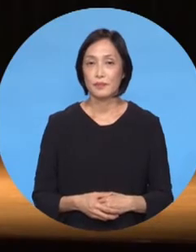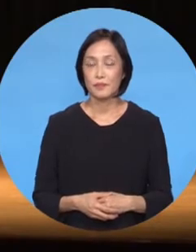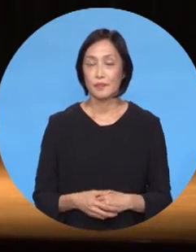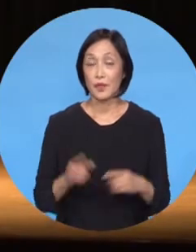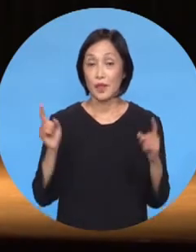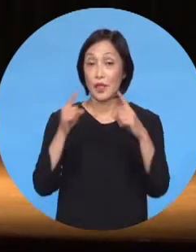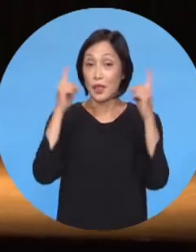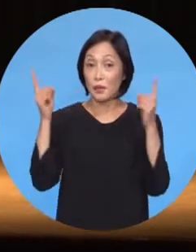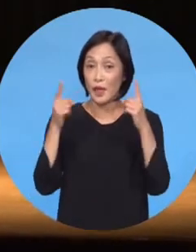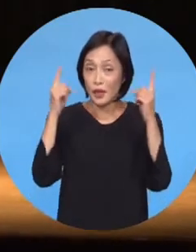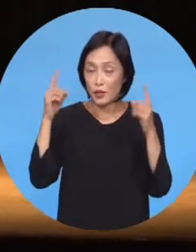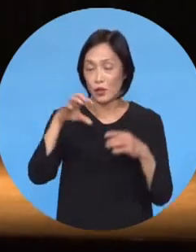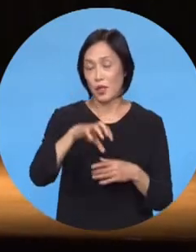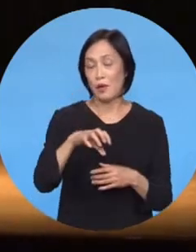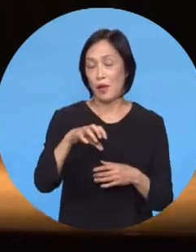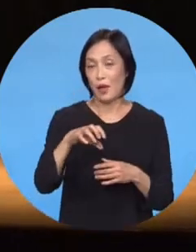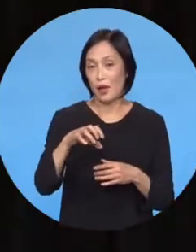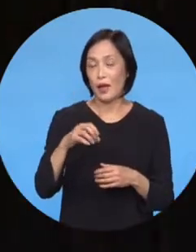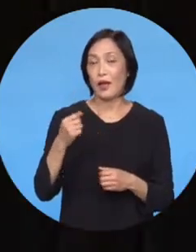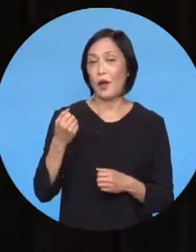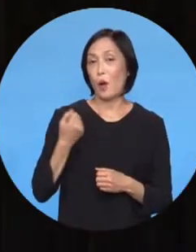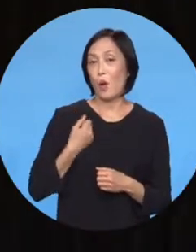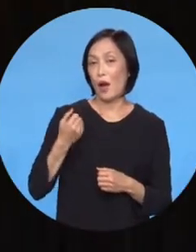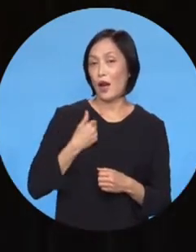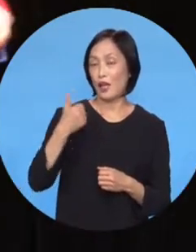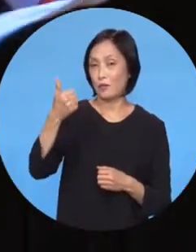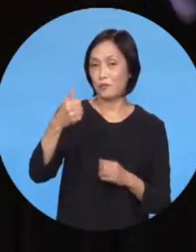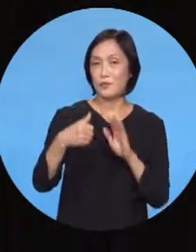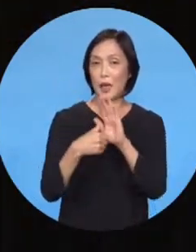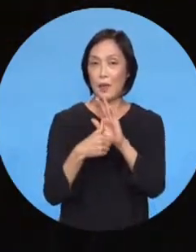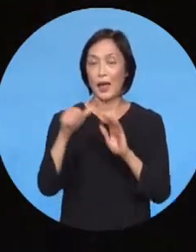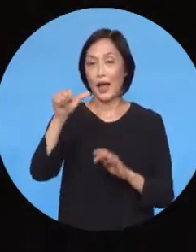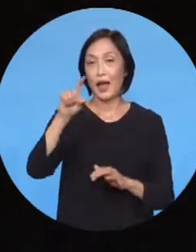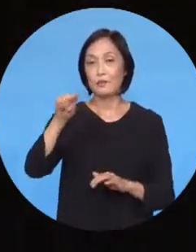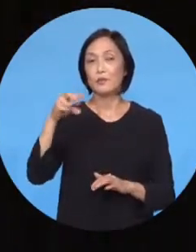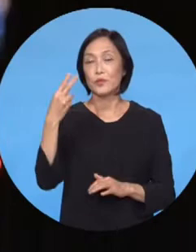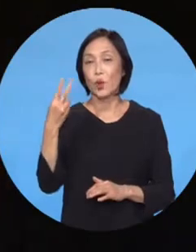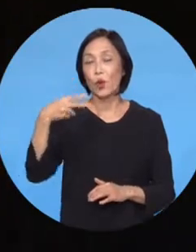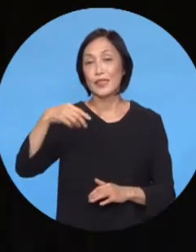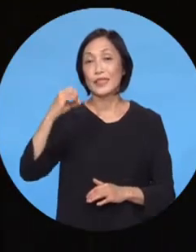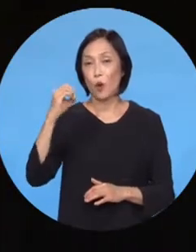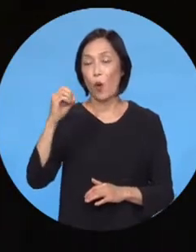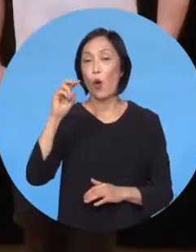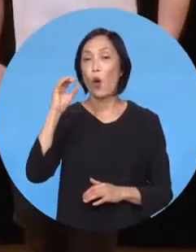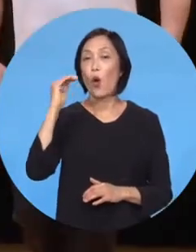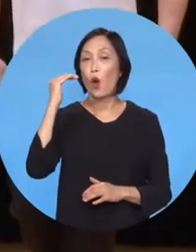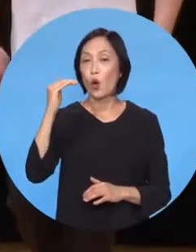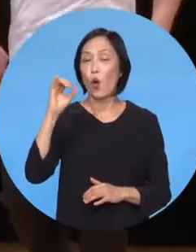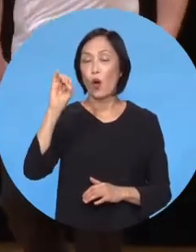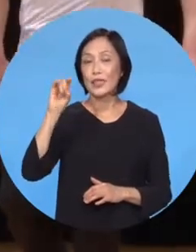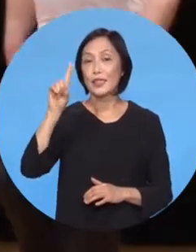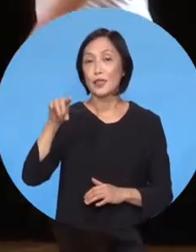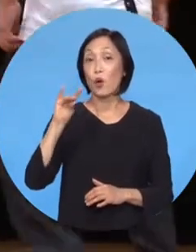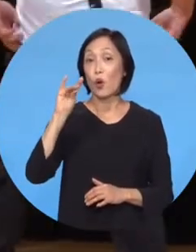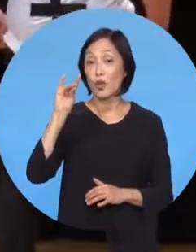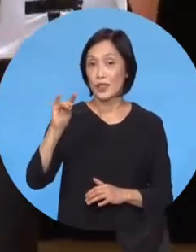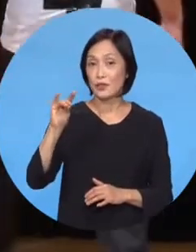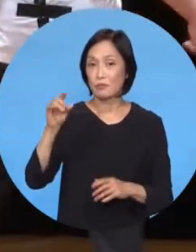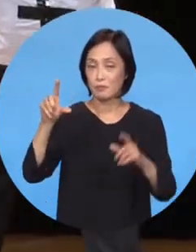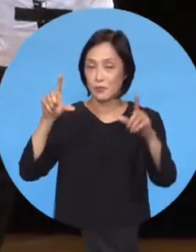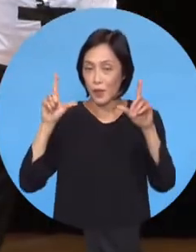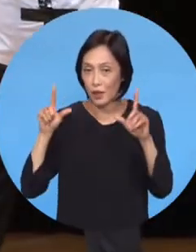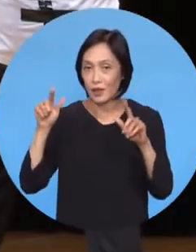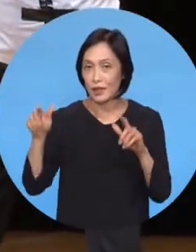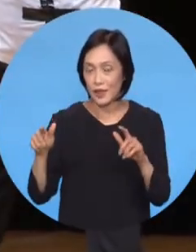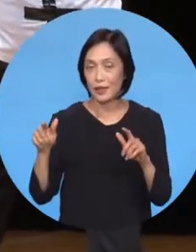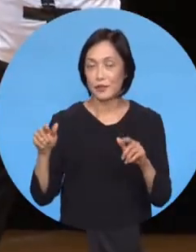イベント会場ではお笑いタレントのアントニオ鯉ノ木さんも登場し、振り込め詐欺の手口を実際に知